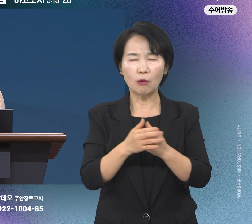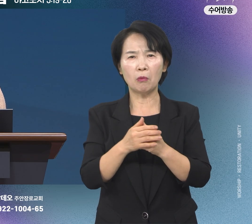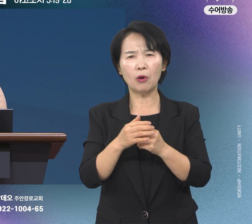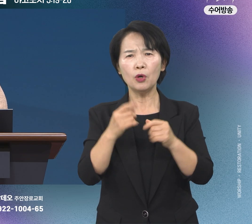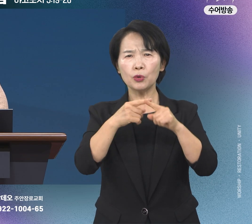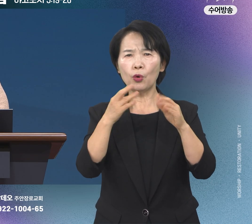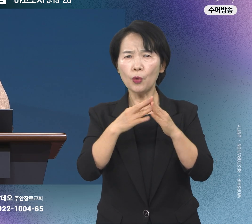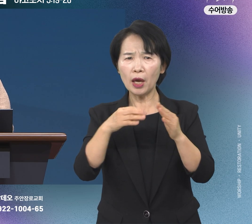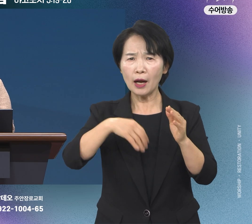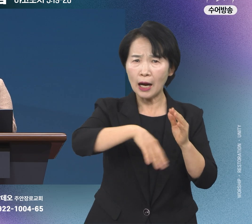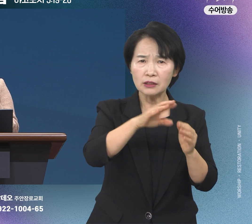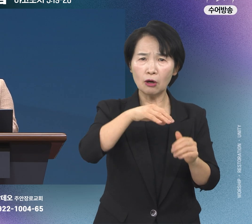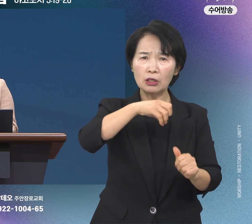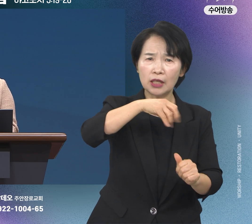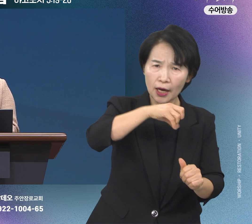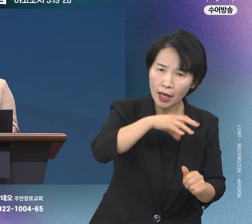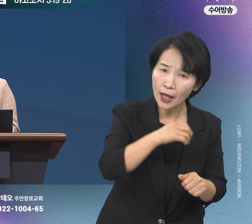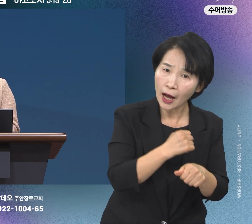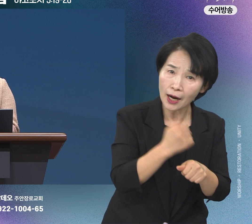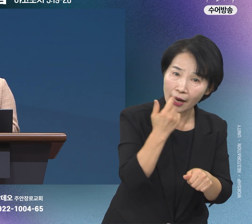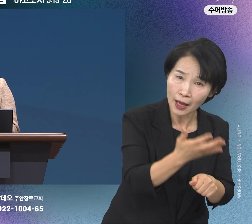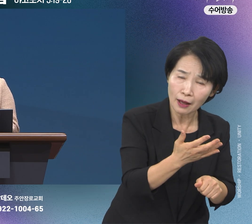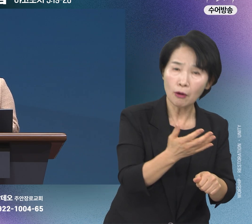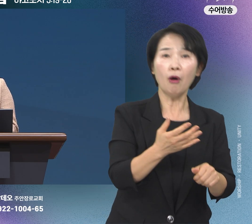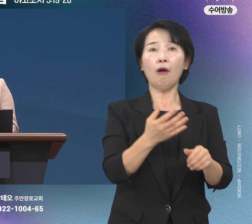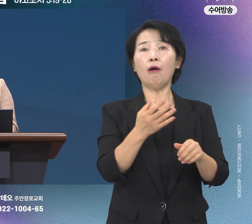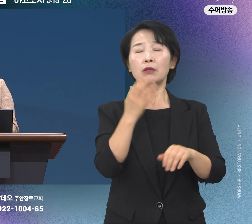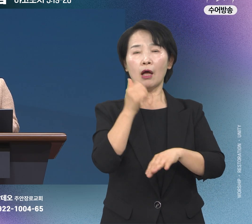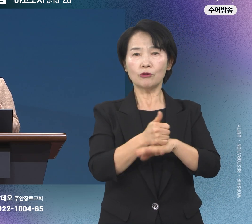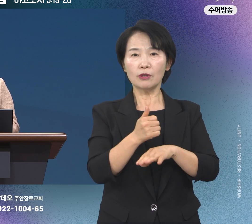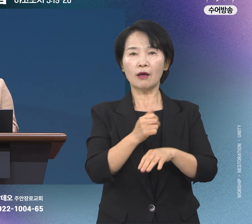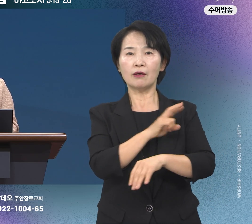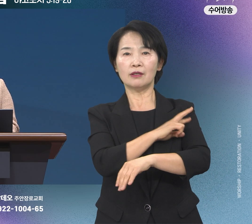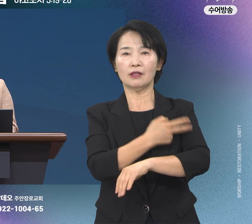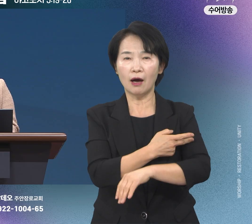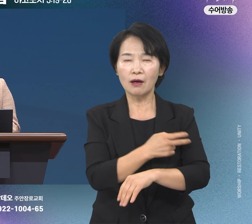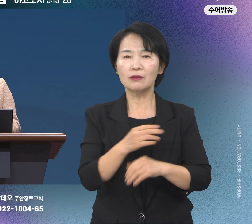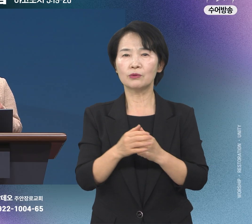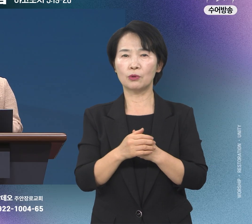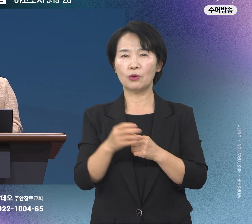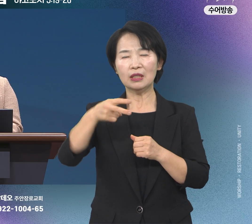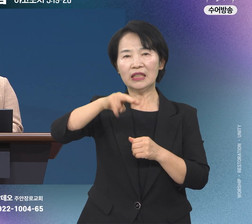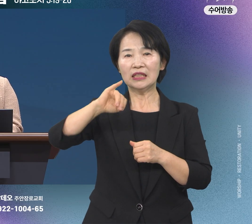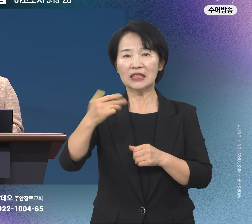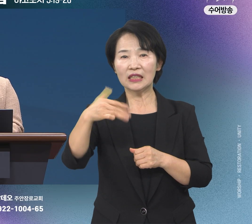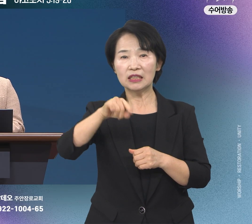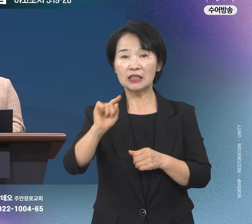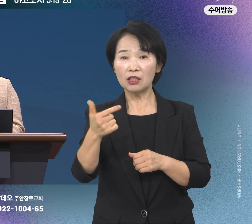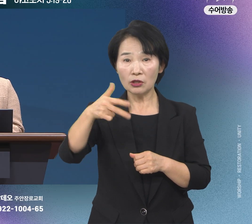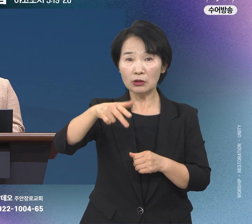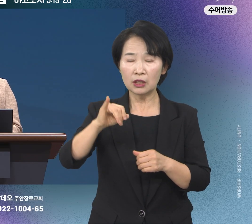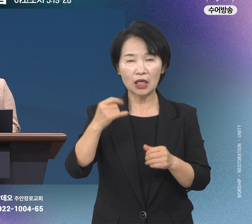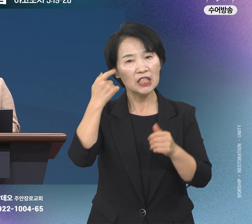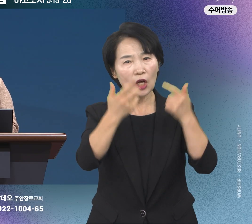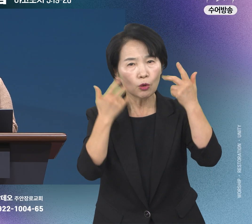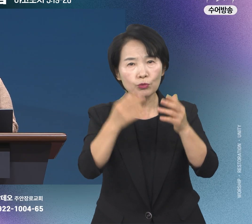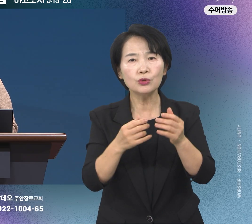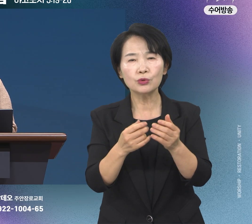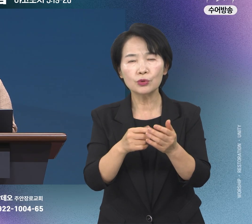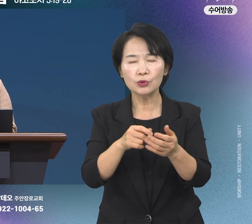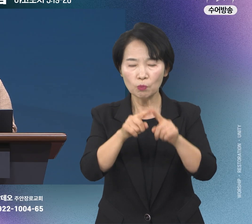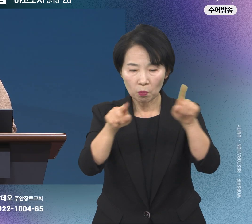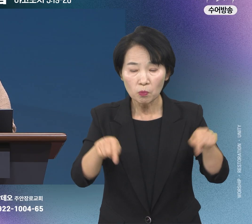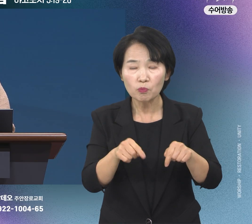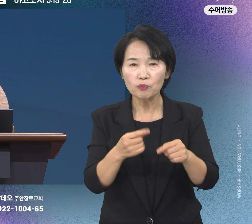라고 했다가 알고 보니까 거기가 이단인 곳도 있다더라. 요즘에 신천지는 설문조사로 다가온다더라. 이런 교육도